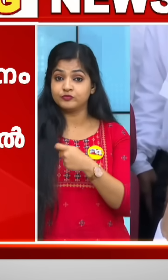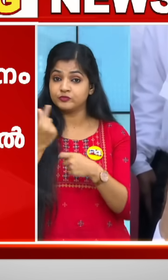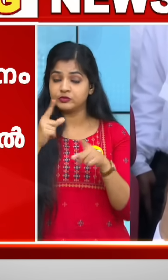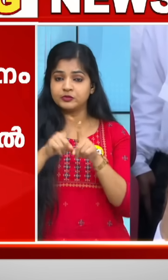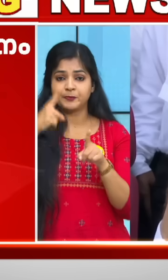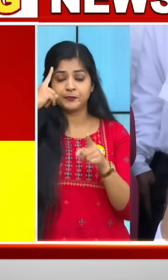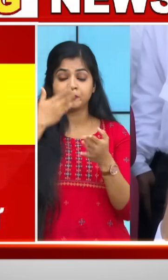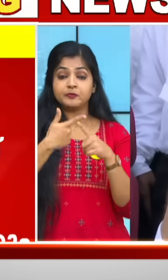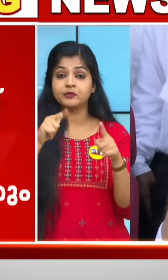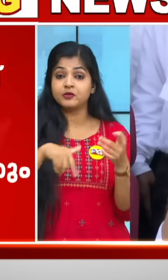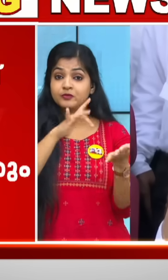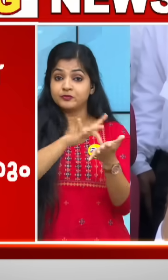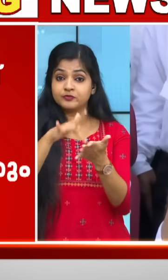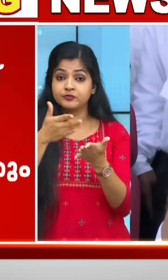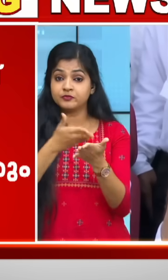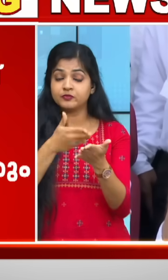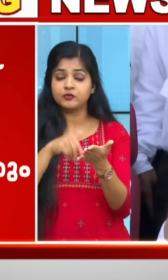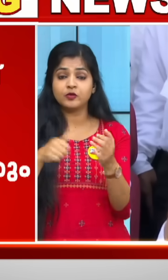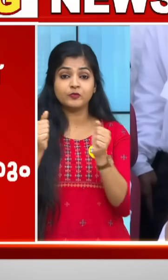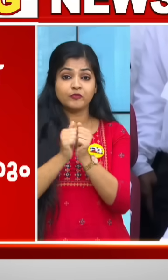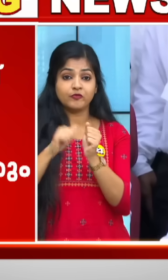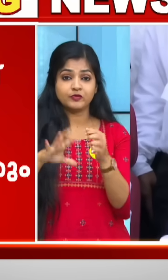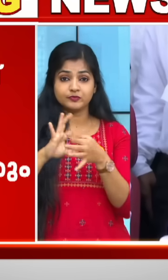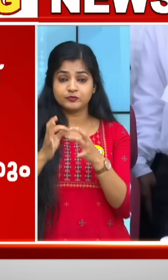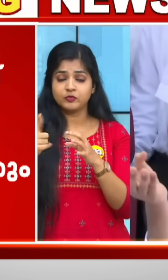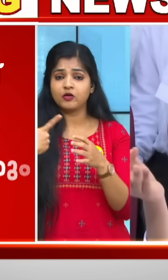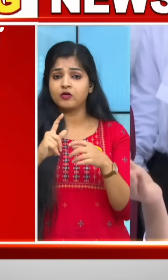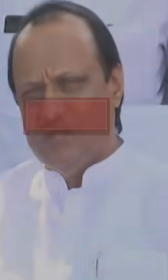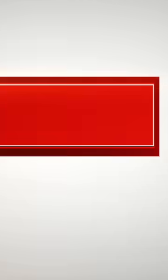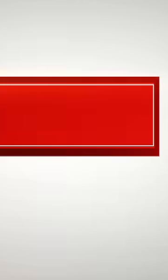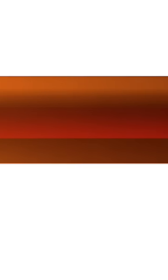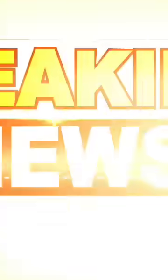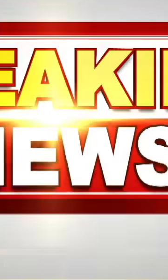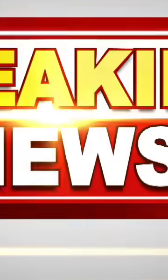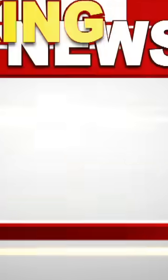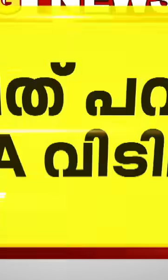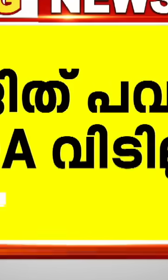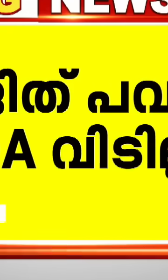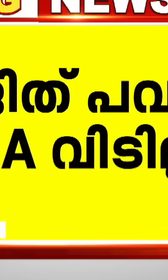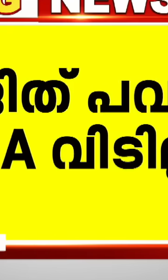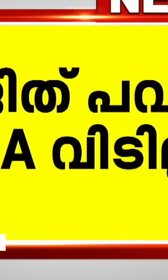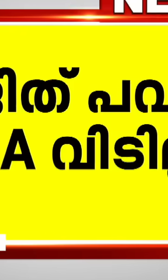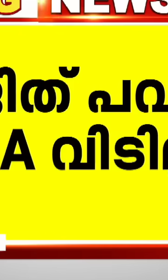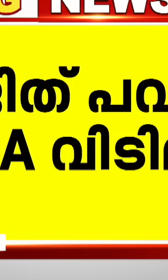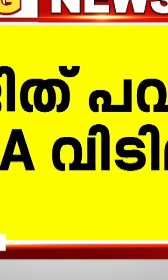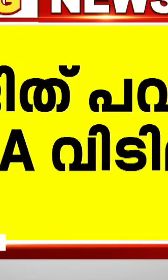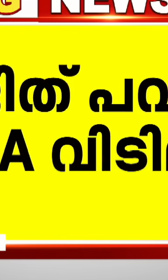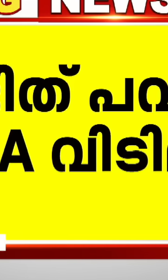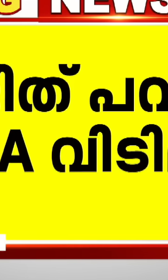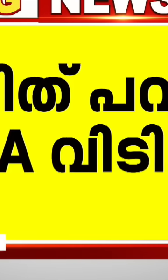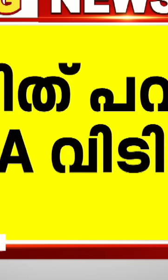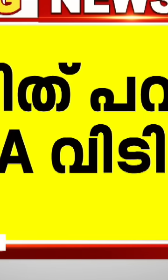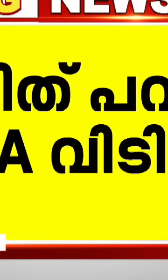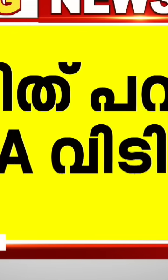എന്നിട്ട് പോലും അവിടെ പോലും ഈ ഒപ്പമുള്ള സഖ്യകക്ഷികൾ തന്നെ കാലുവാരി എന്നതാണ് അദ്ദേഹത്തിന്റെ പൊതുവെയുള്ള ഒരു വികാരം അതുകൊണ്ടാണ് ഇന്നിപ്പോൾ നേതൃയോഗം വിളിച്ച്